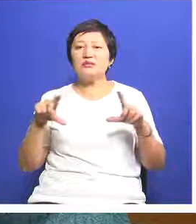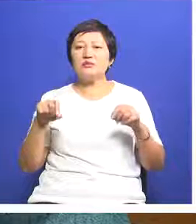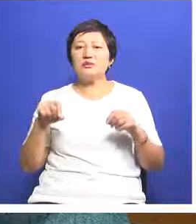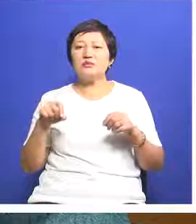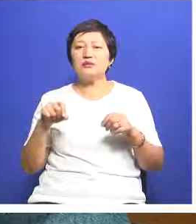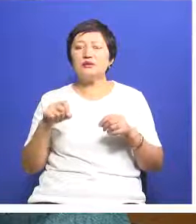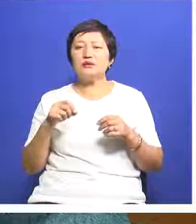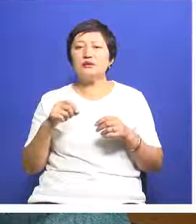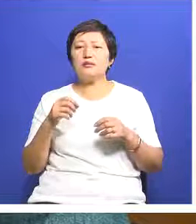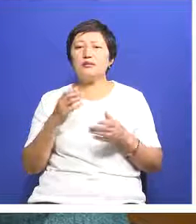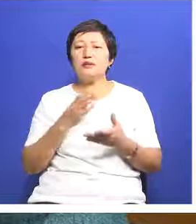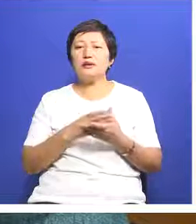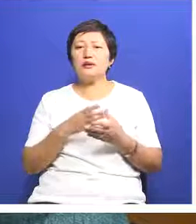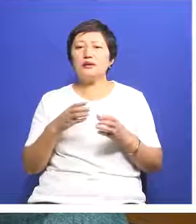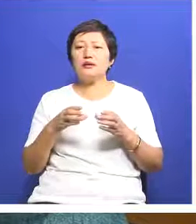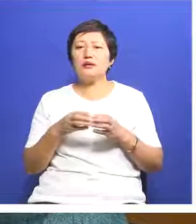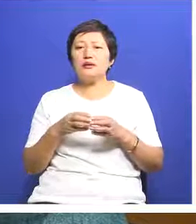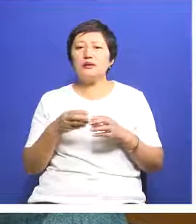бар.